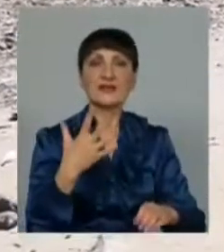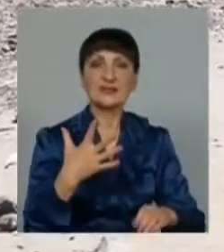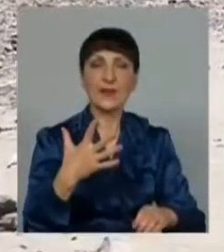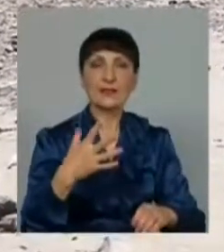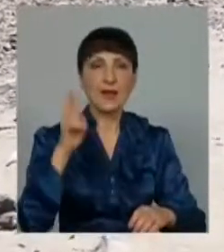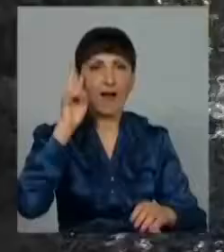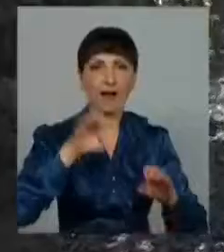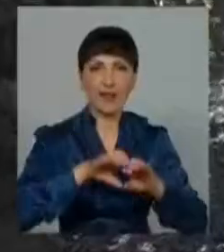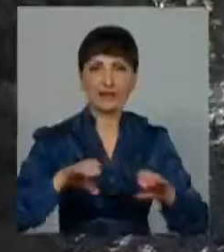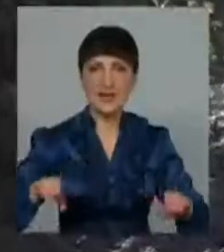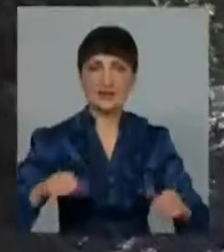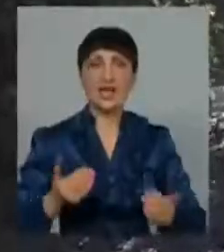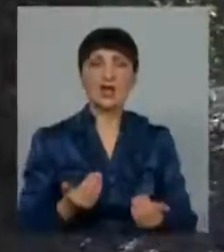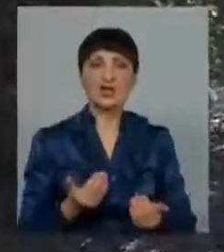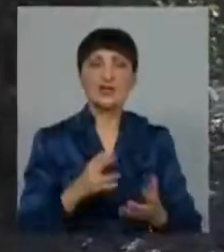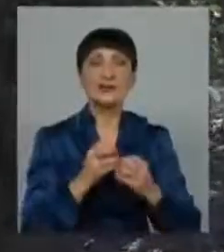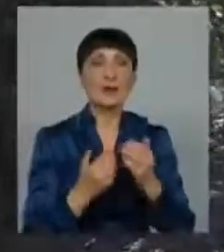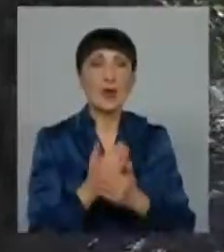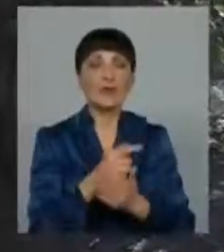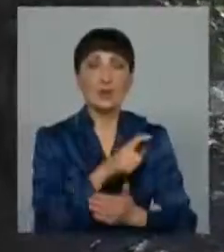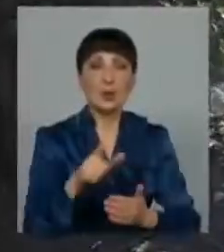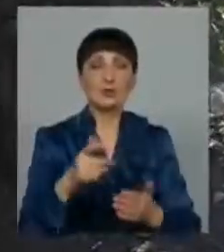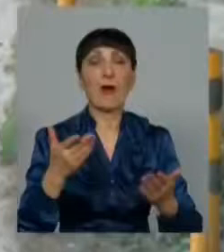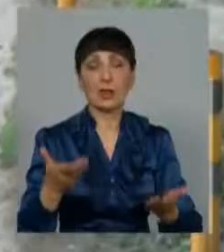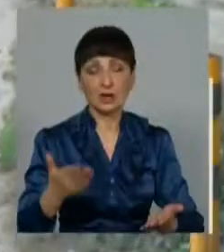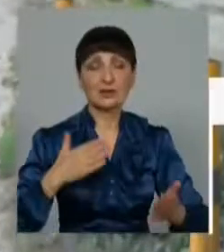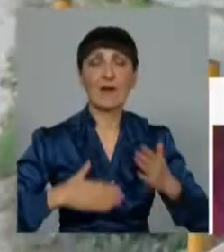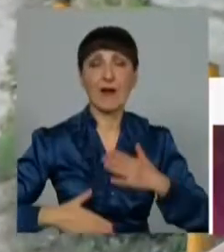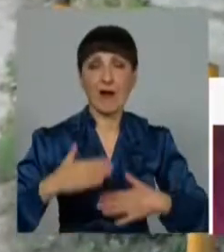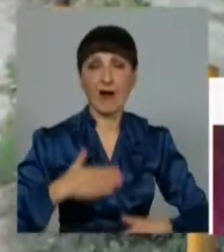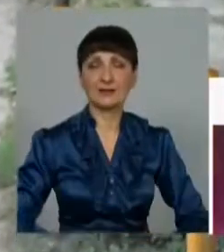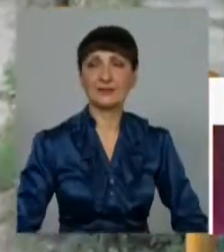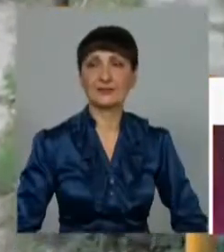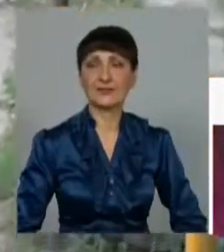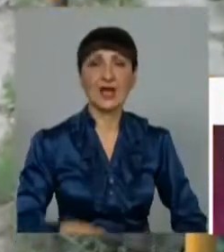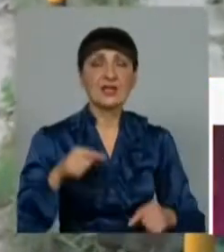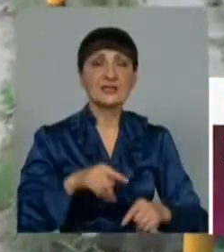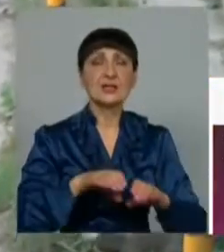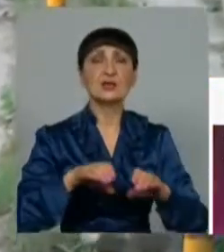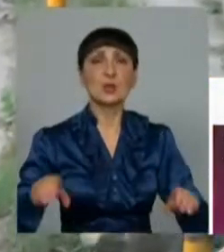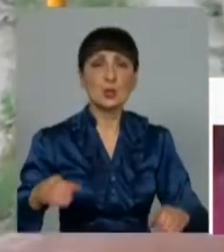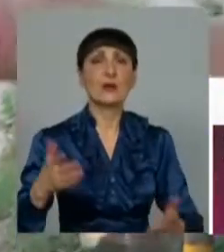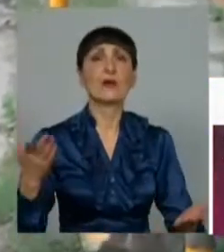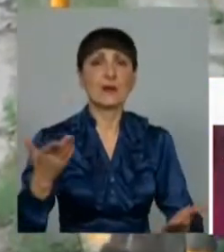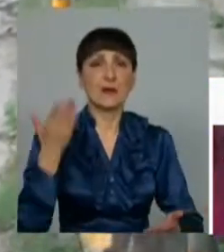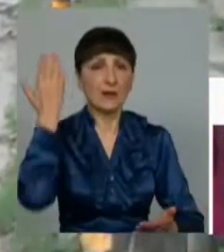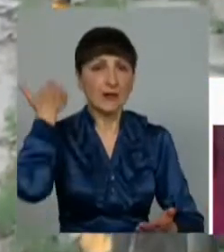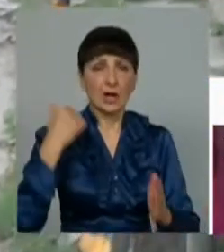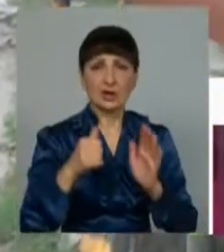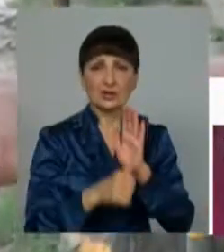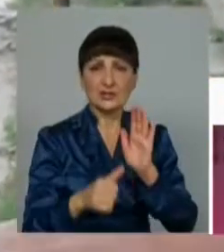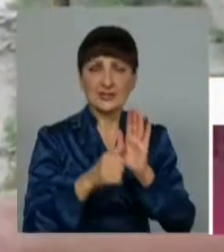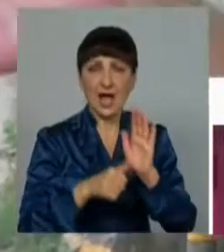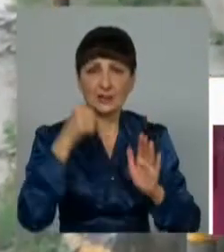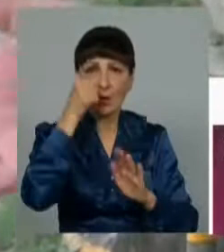километров канализации. Жители таким новшествам, конечно же, рады. С какого года здесь трубы были? Наверное, 60-х